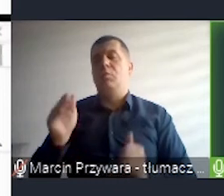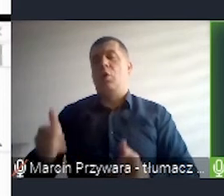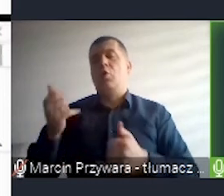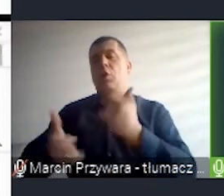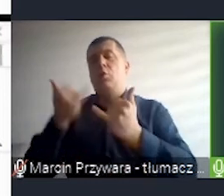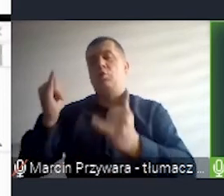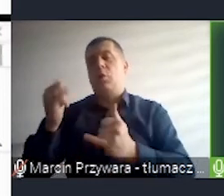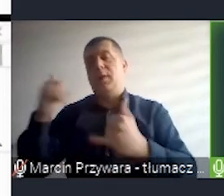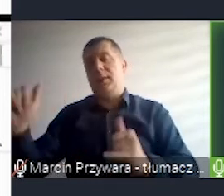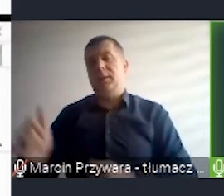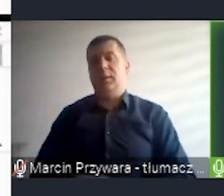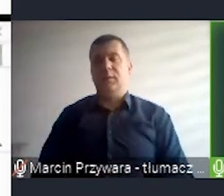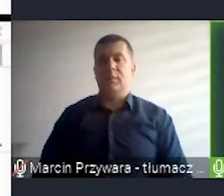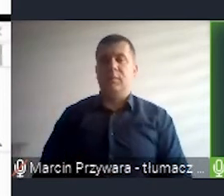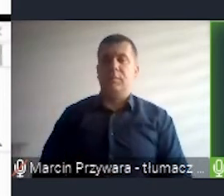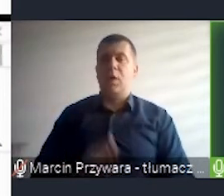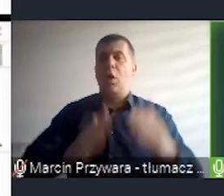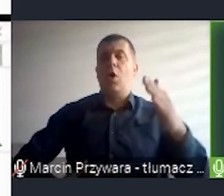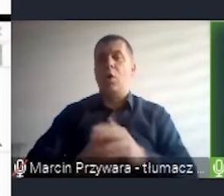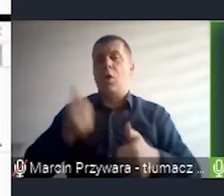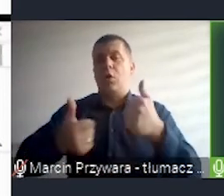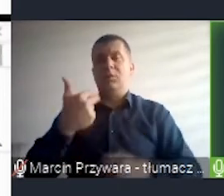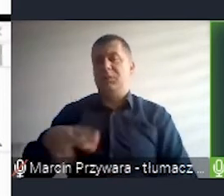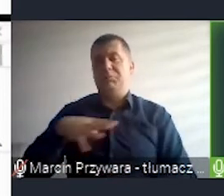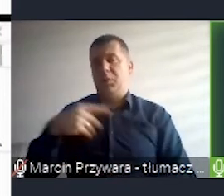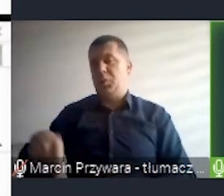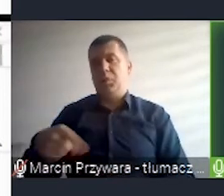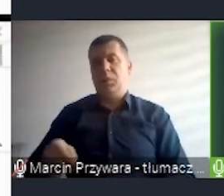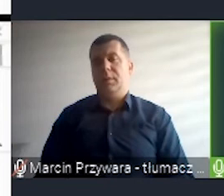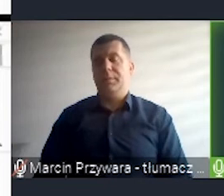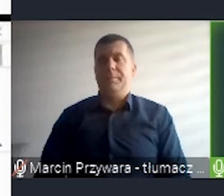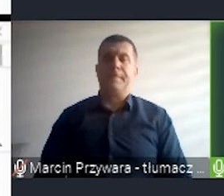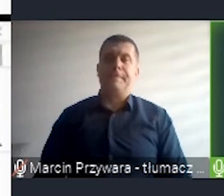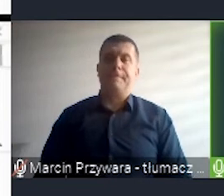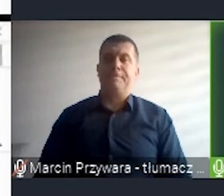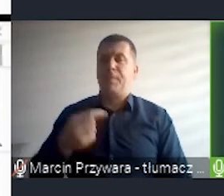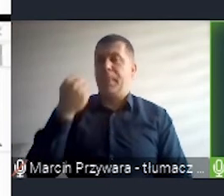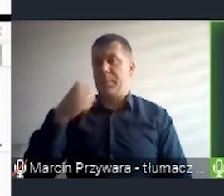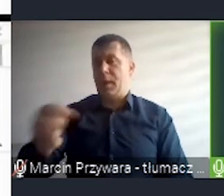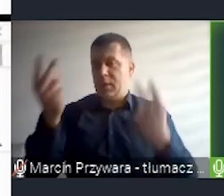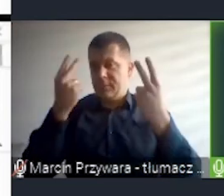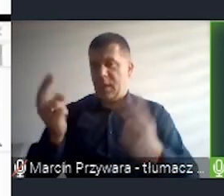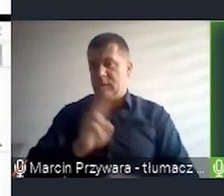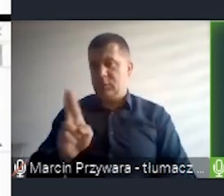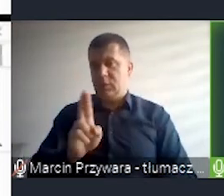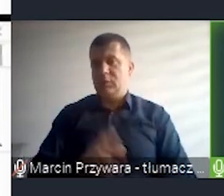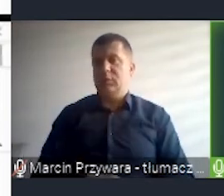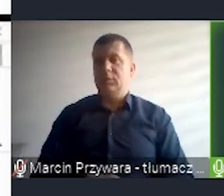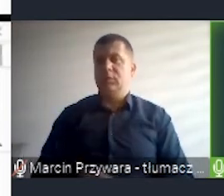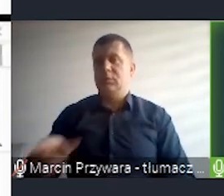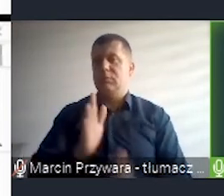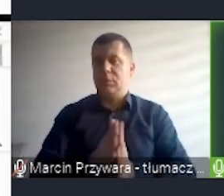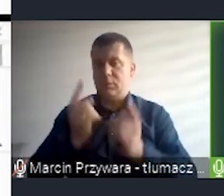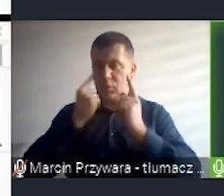inny. A ograniczenia konkurencji nie było. Więc tu bardzo ważna rzecz, żeby